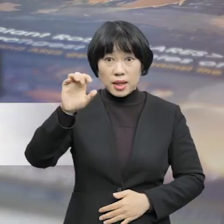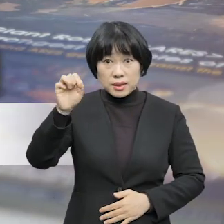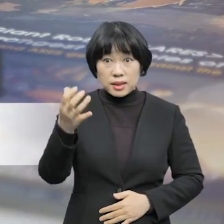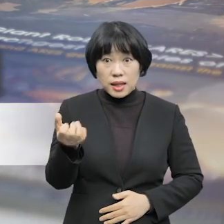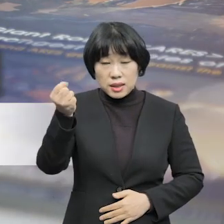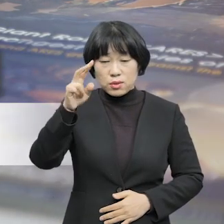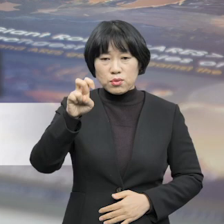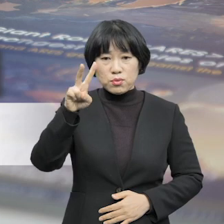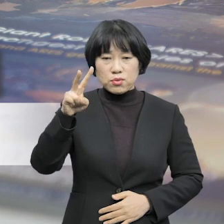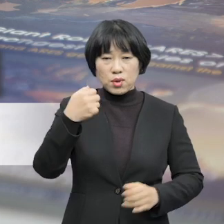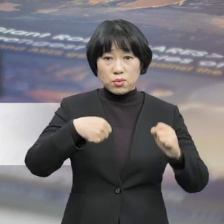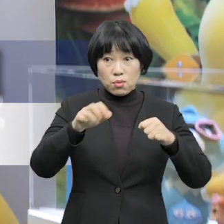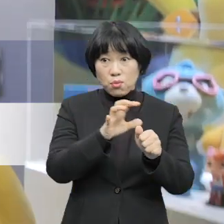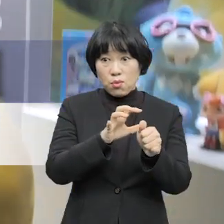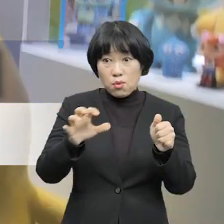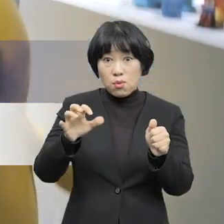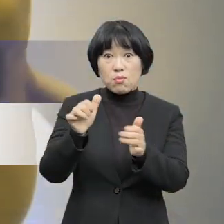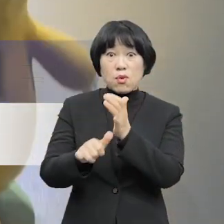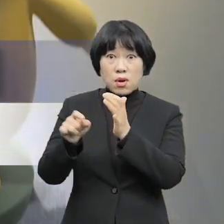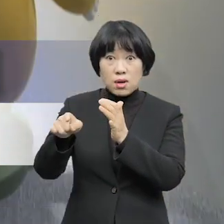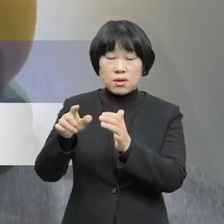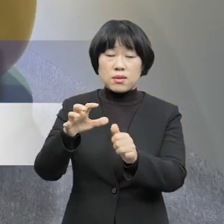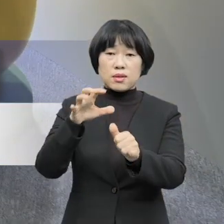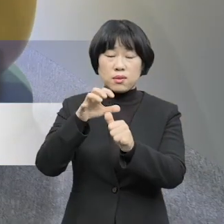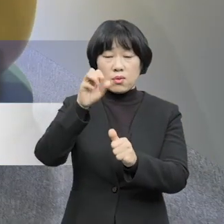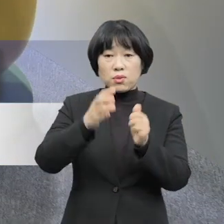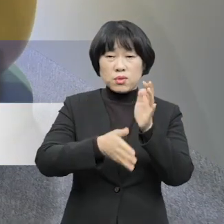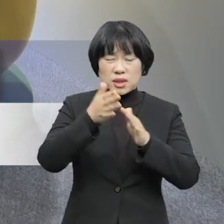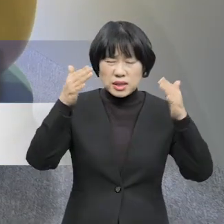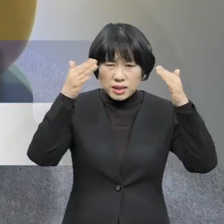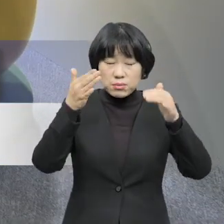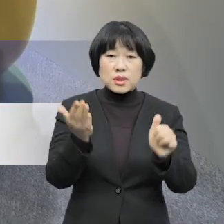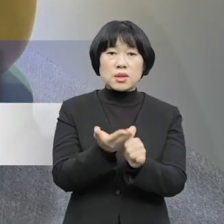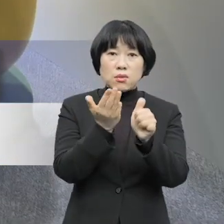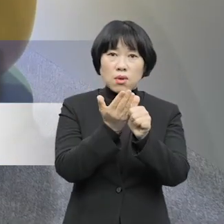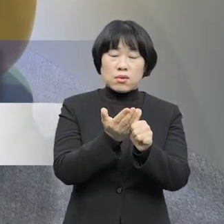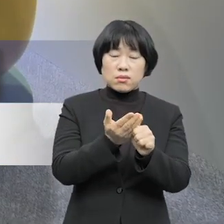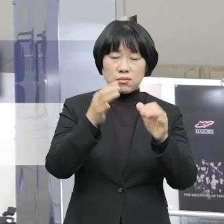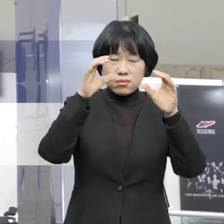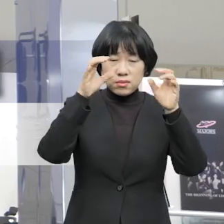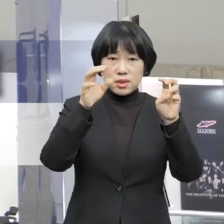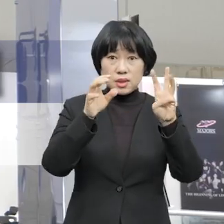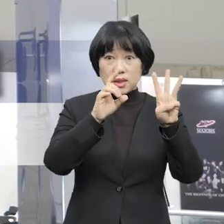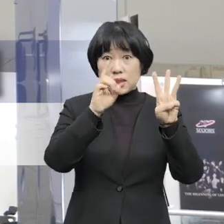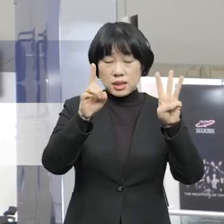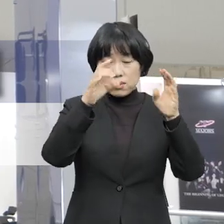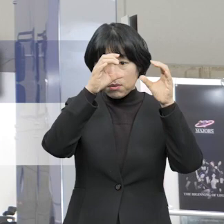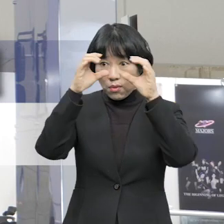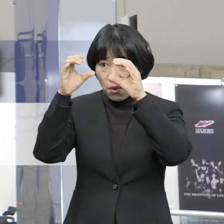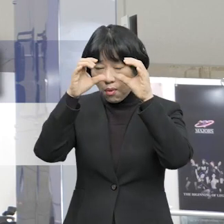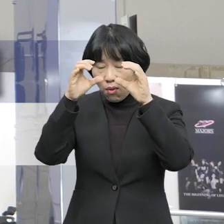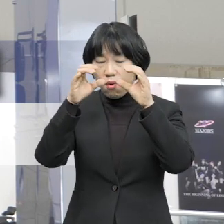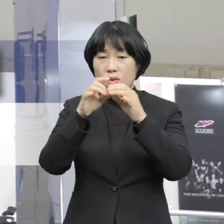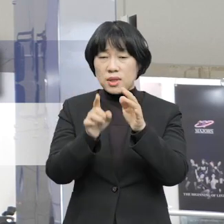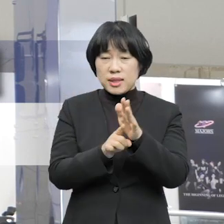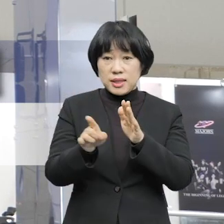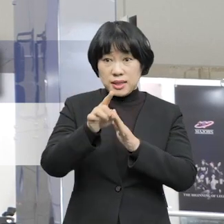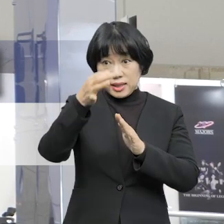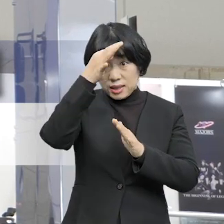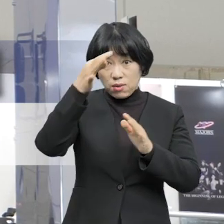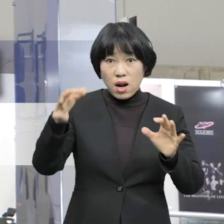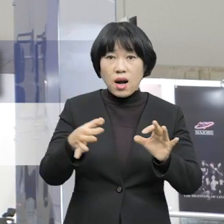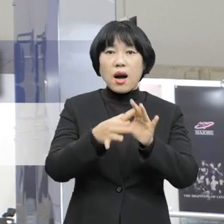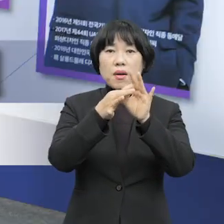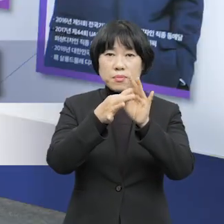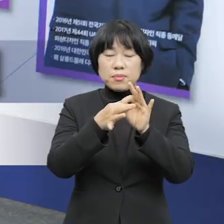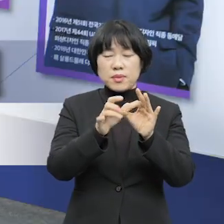보유한 22개의 캐릭터와 광주시가 집중 육성 중인 AI, VR, 4D 등 첨단 스마트 미디어 아트 기술